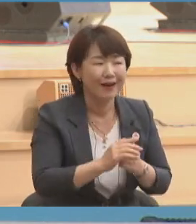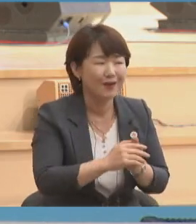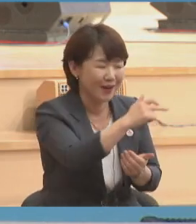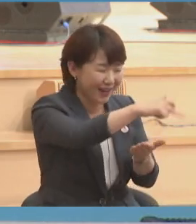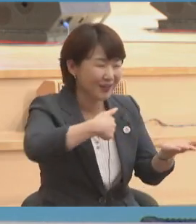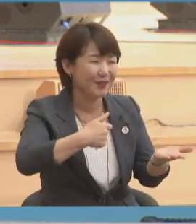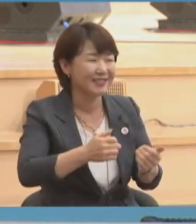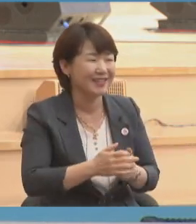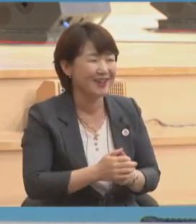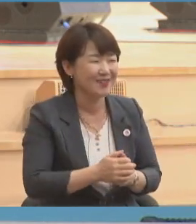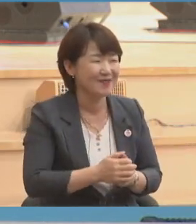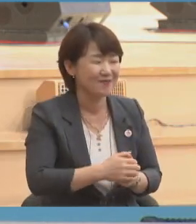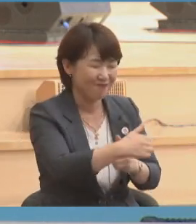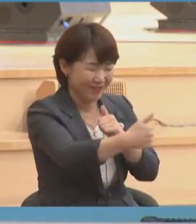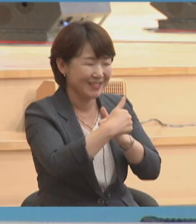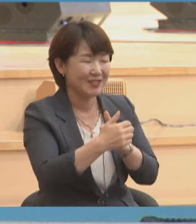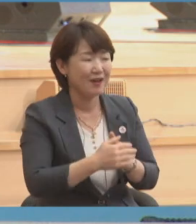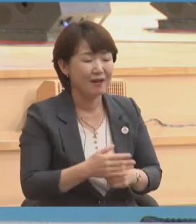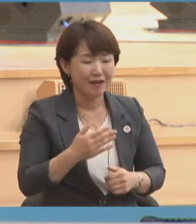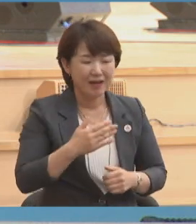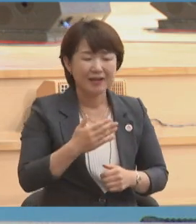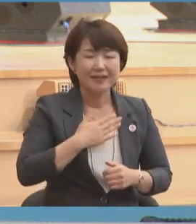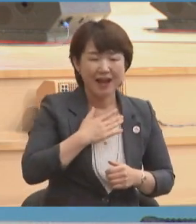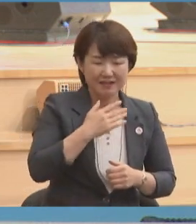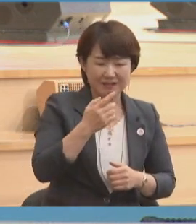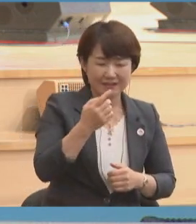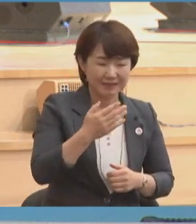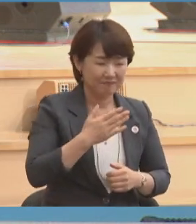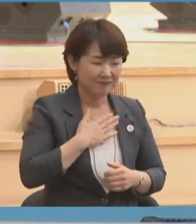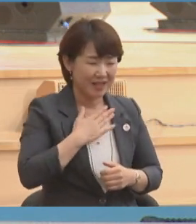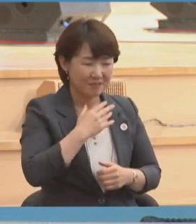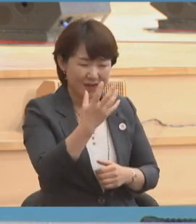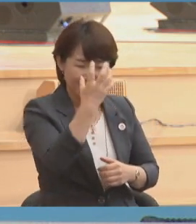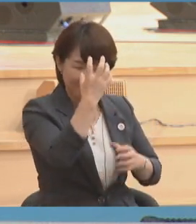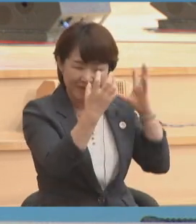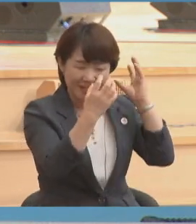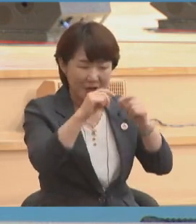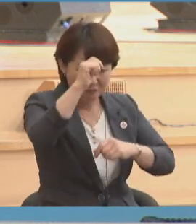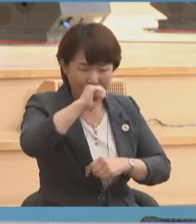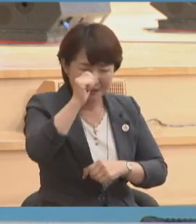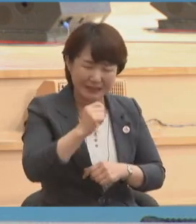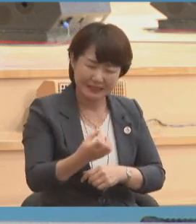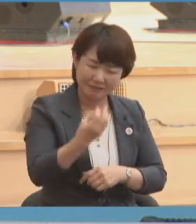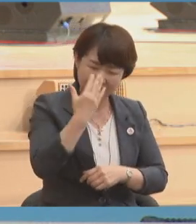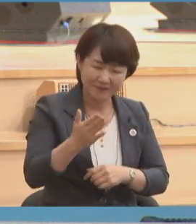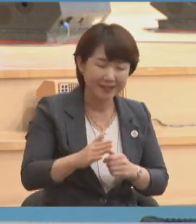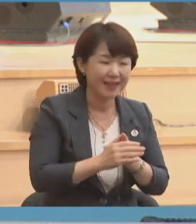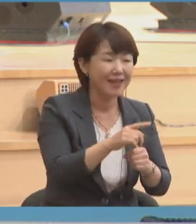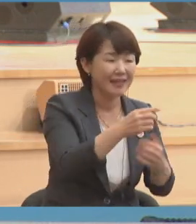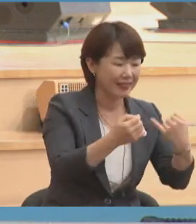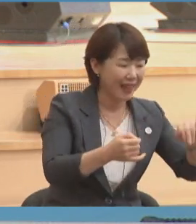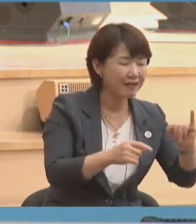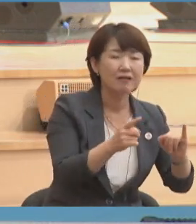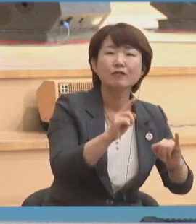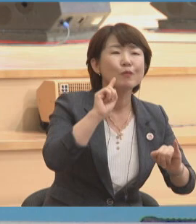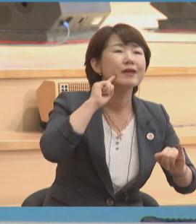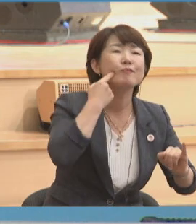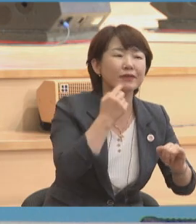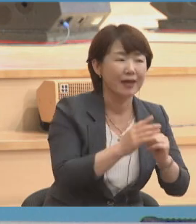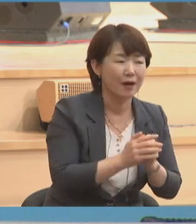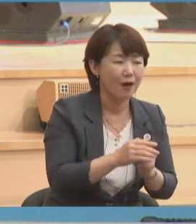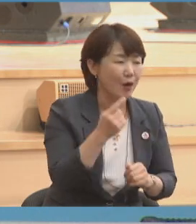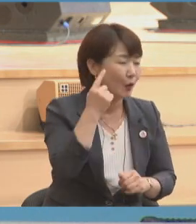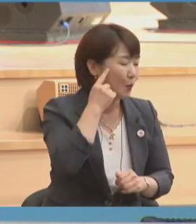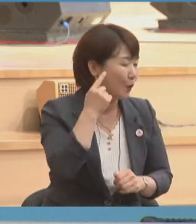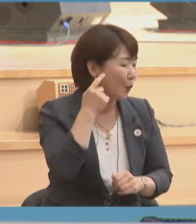그러면서 저는 앞뒤 짱구여가지고 뭐 ET같이 모자를 쓰면 뽀대도 안 나오고 나는데 자기는 아니래. 옆모습을